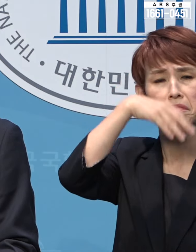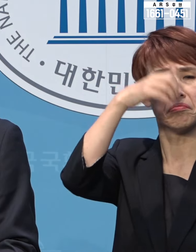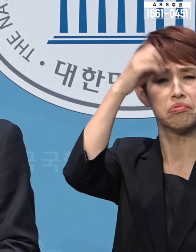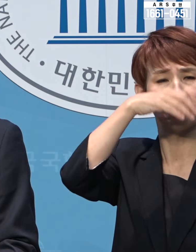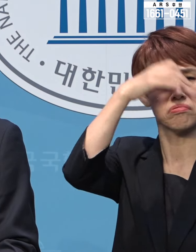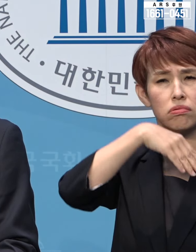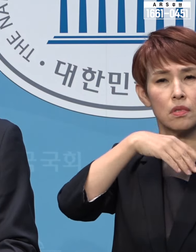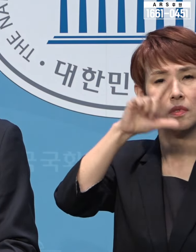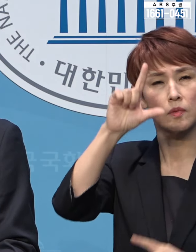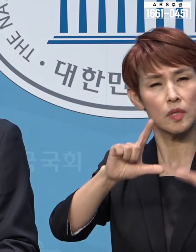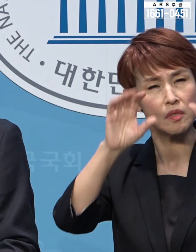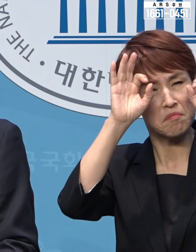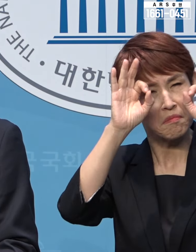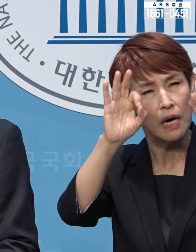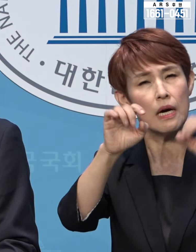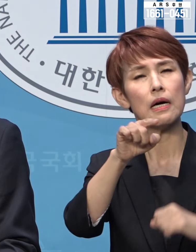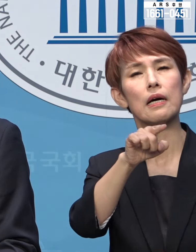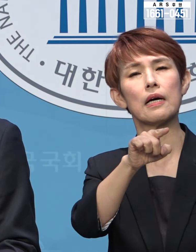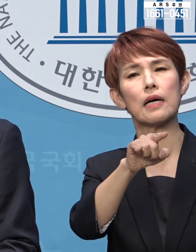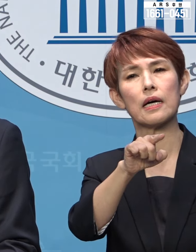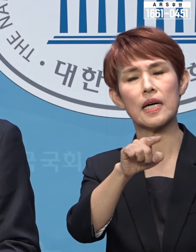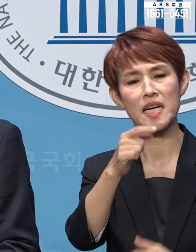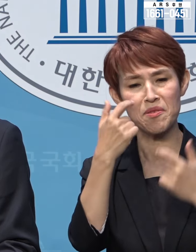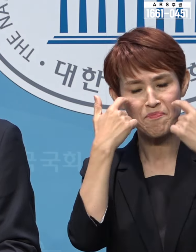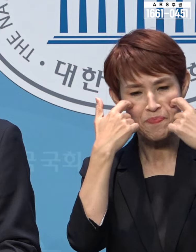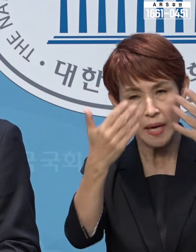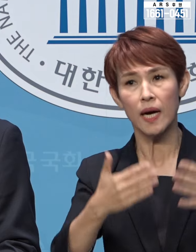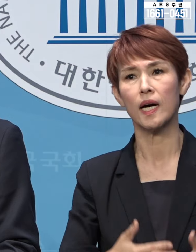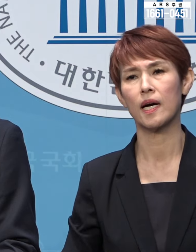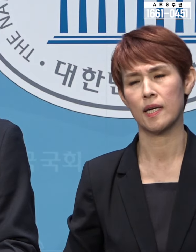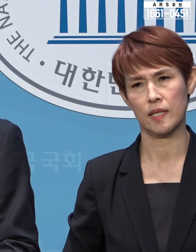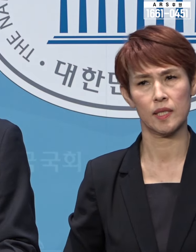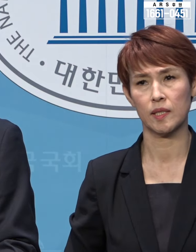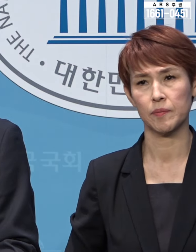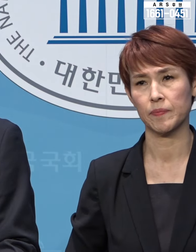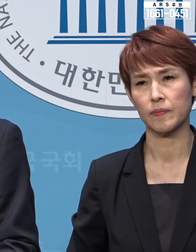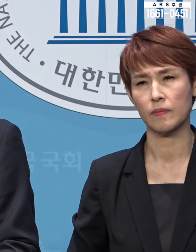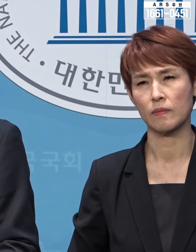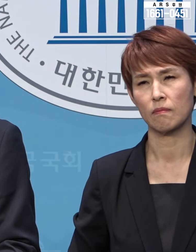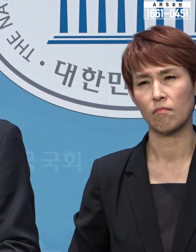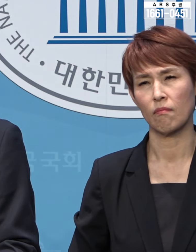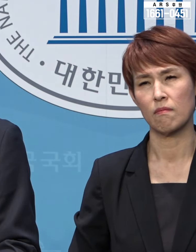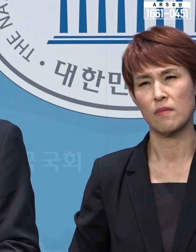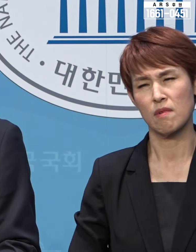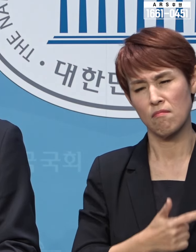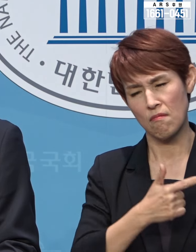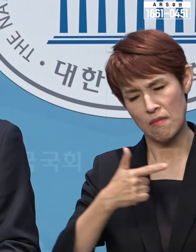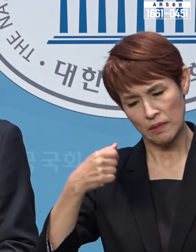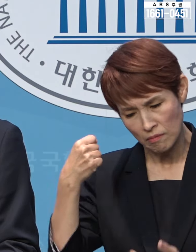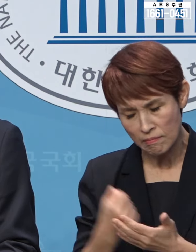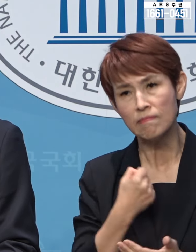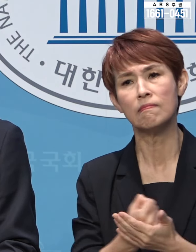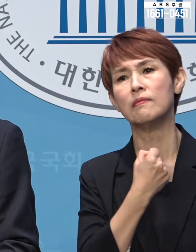아니하게인 인식하고 있는지 똑똑히 보여주었다는 점에서 매우